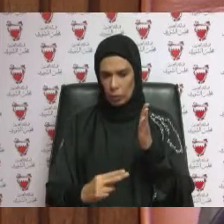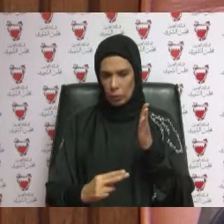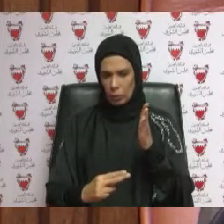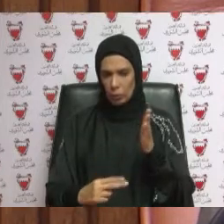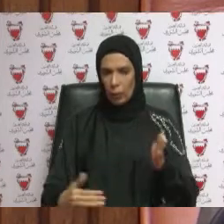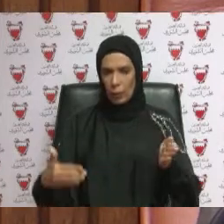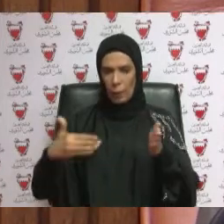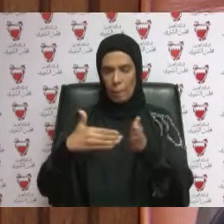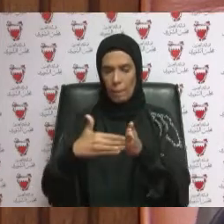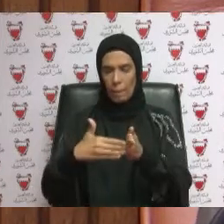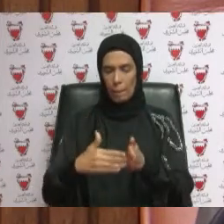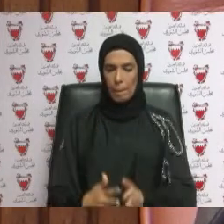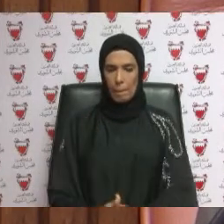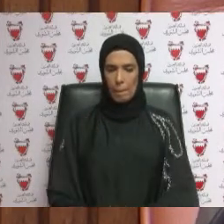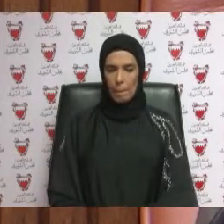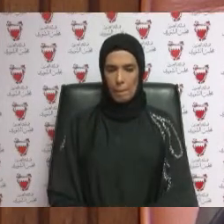النهائي.